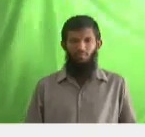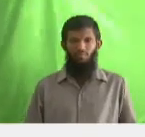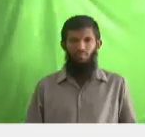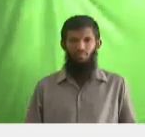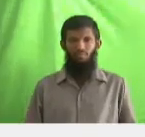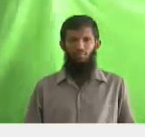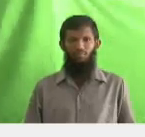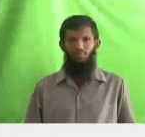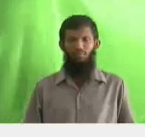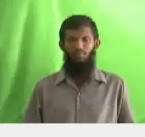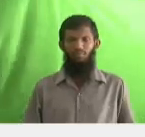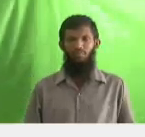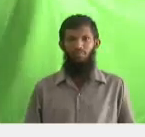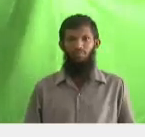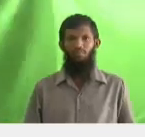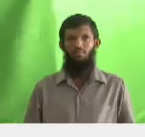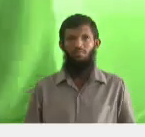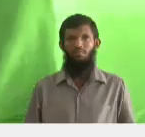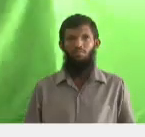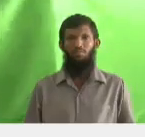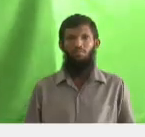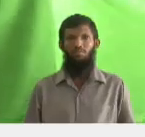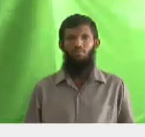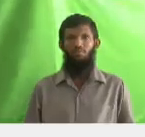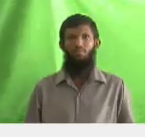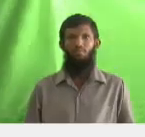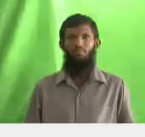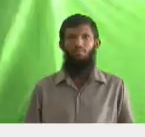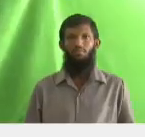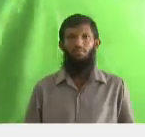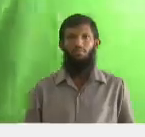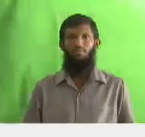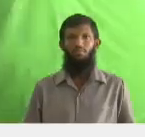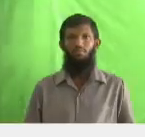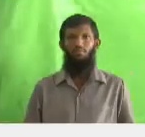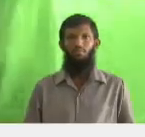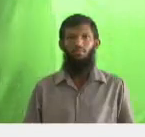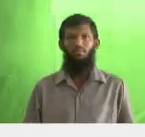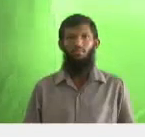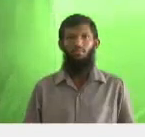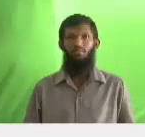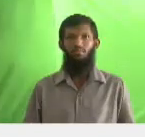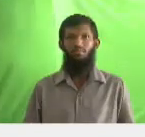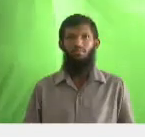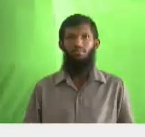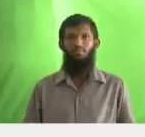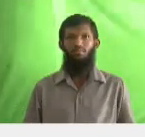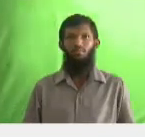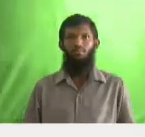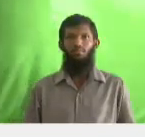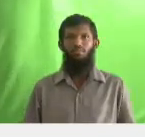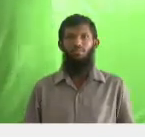يوماً ترجعون فيه إلى الله، ثم توفى كل نفس ما كسبت وهم لا